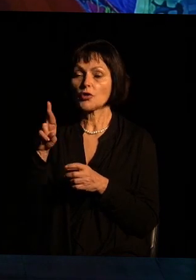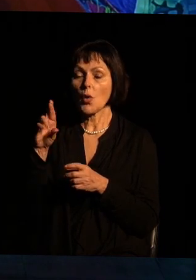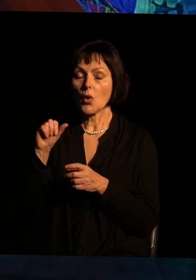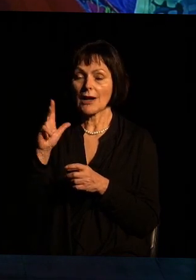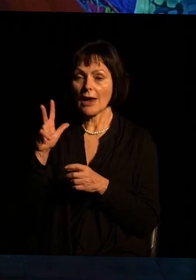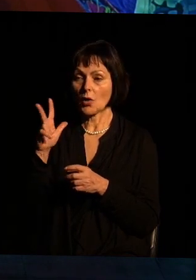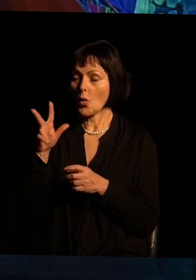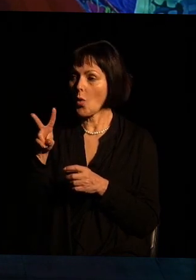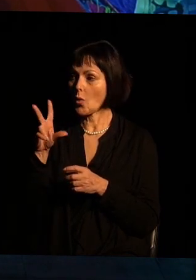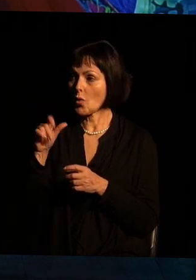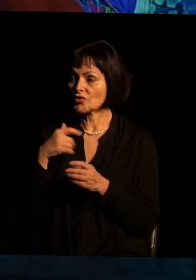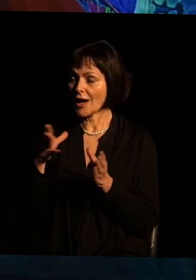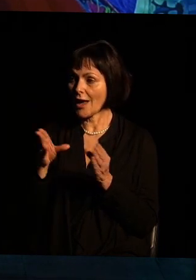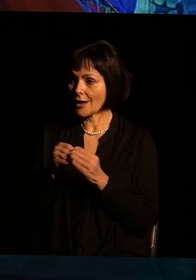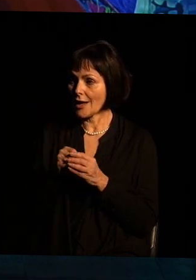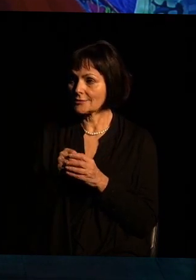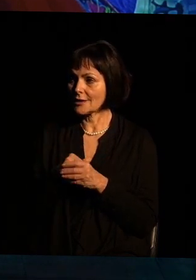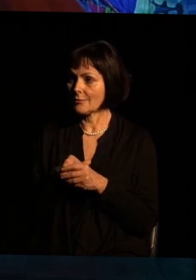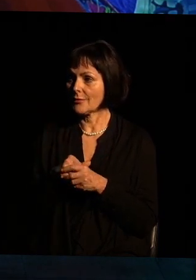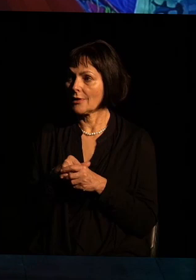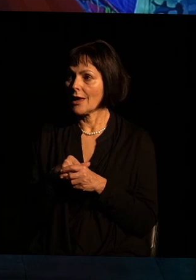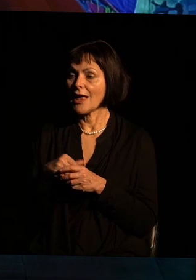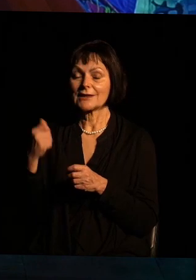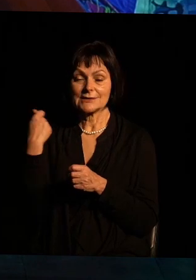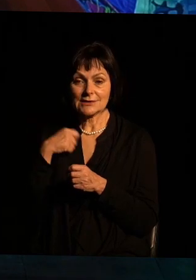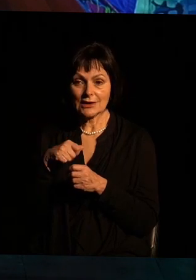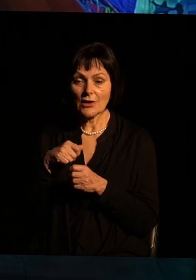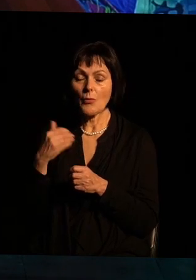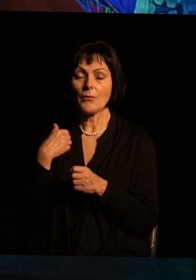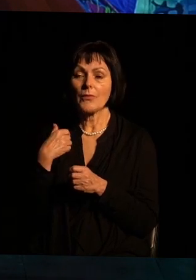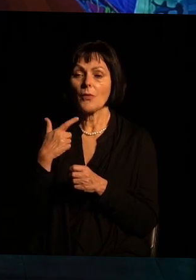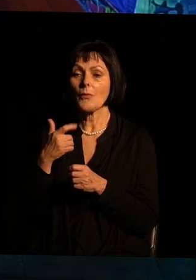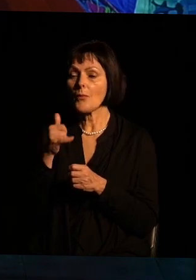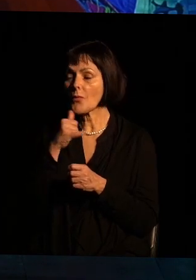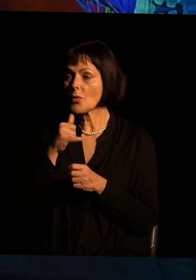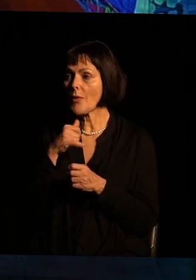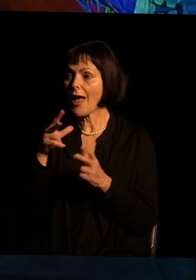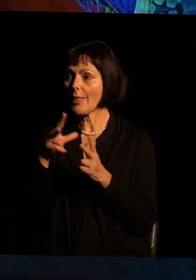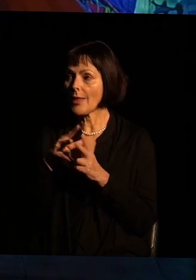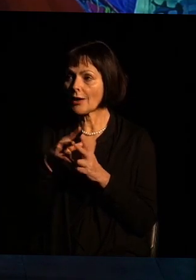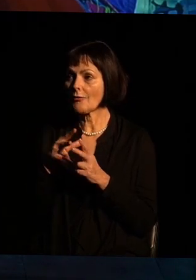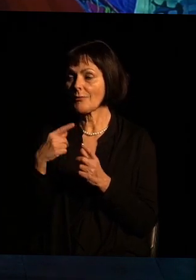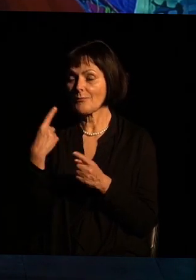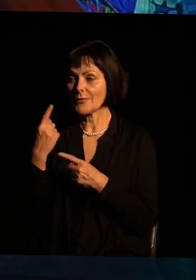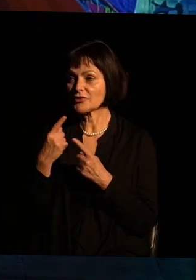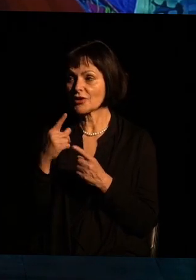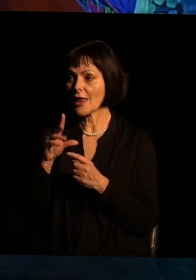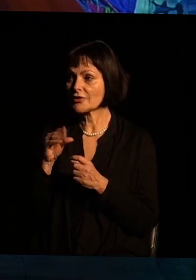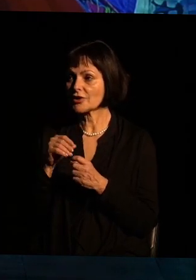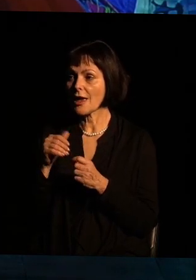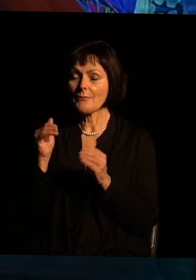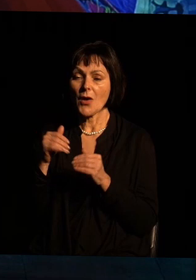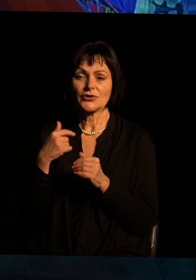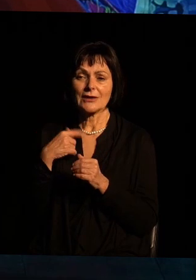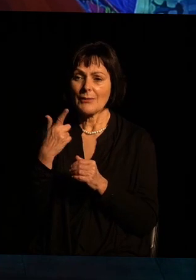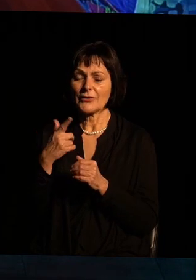spinaliście się razem z Rafałem i zginął. No i był ten atak Jurka. No, ja tak myślę, że może już